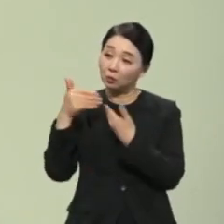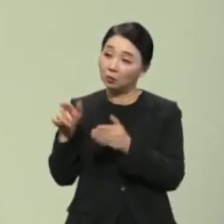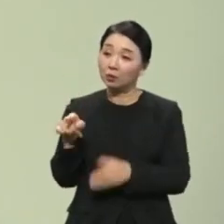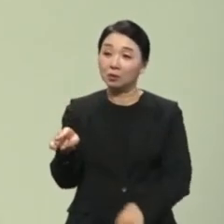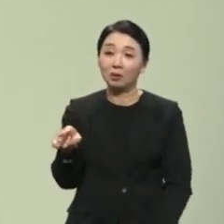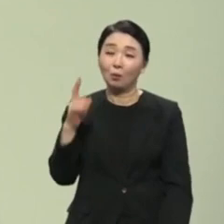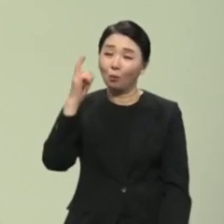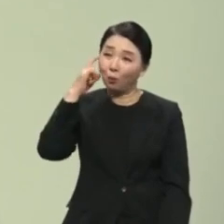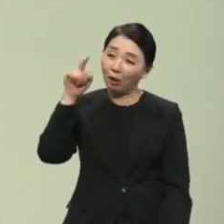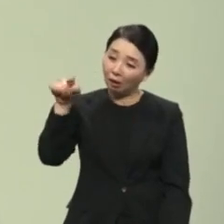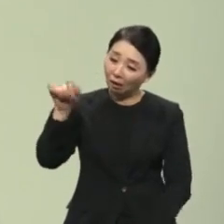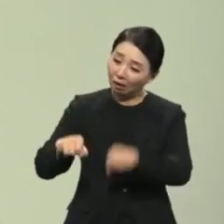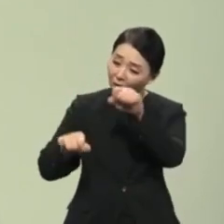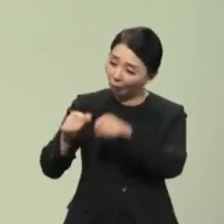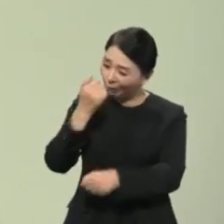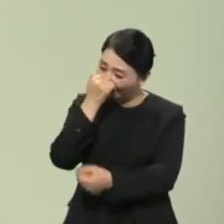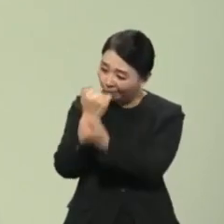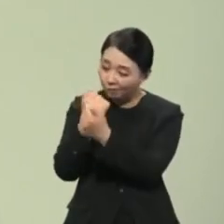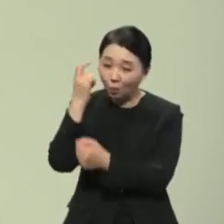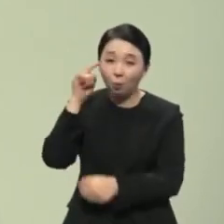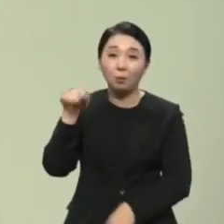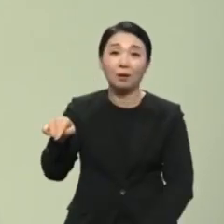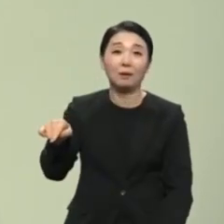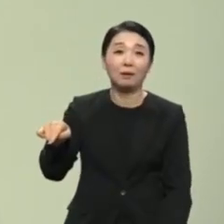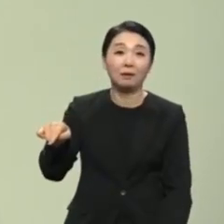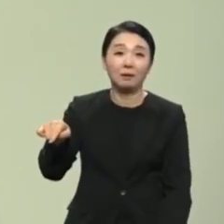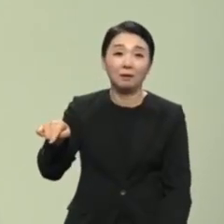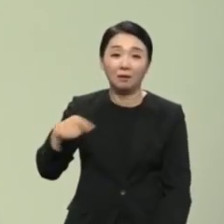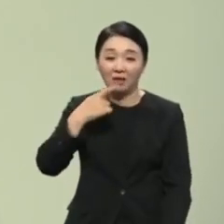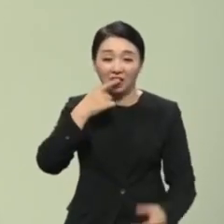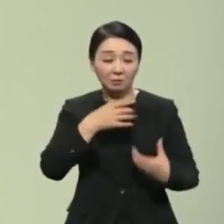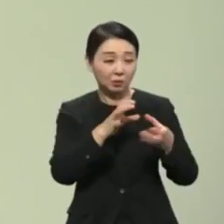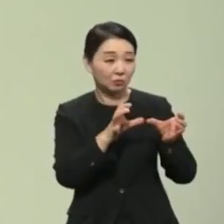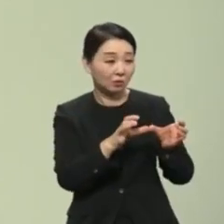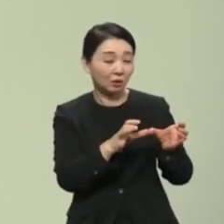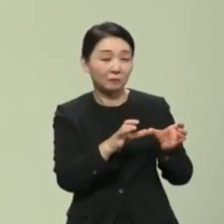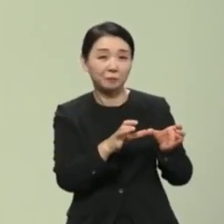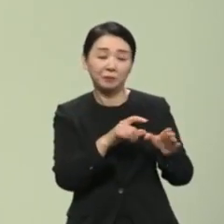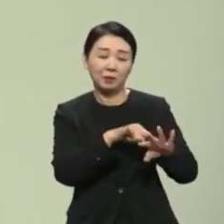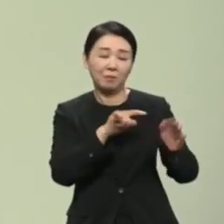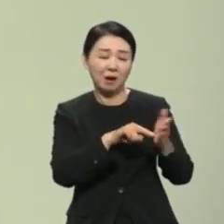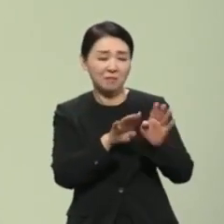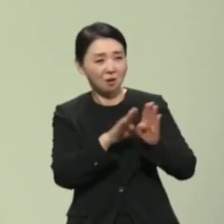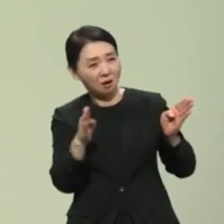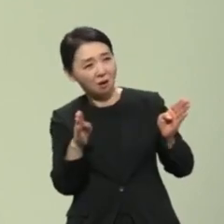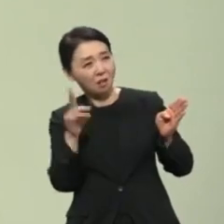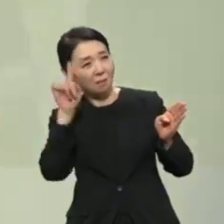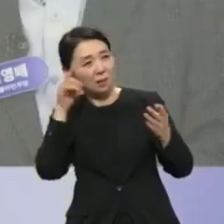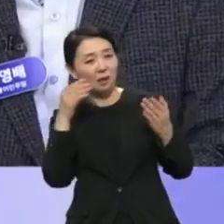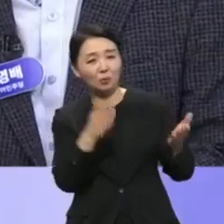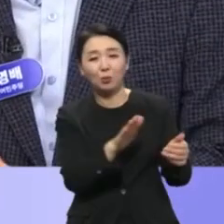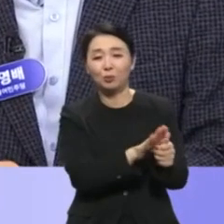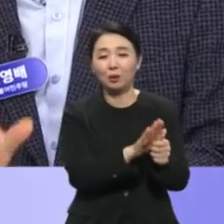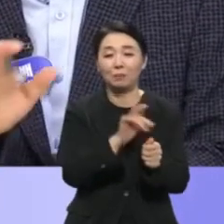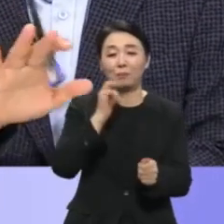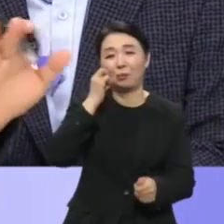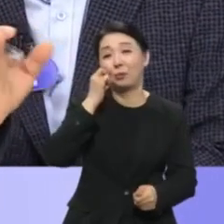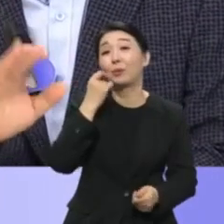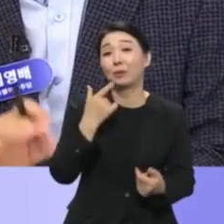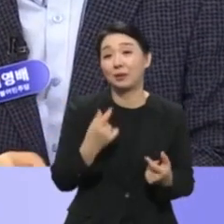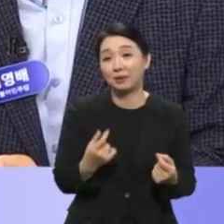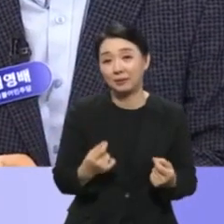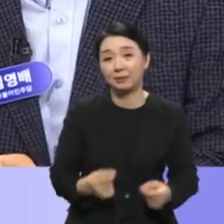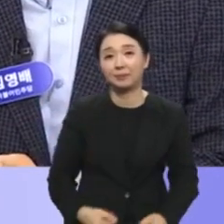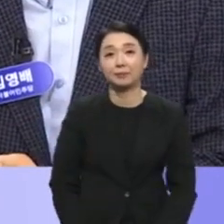왜 저러나 이런 생각하면서도 민주당에 대해서 그렇게 마음을 다 주기 어려운 이런 이제 모습 이게 이제 지금